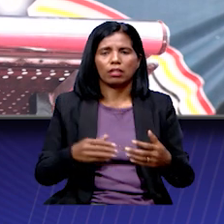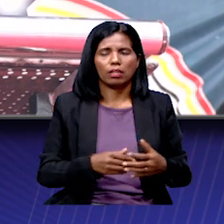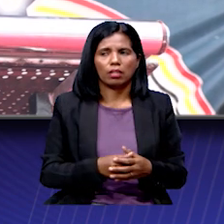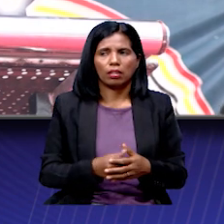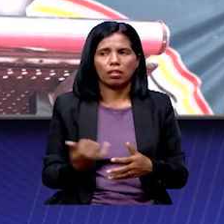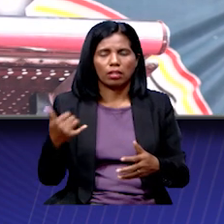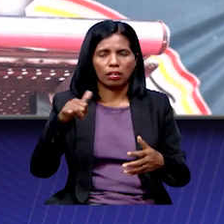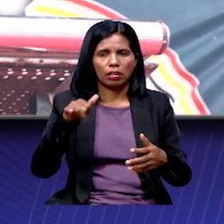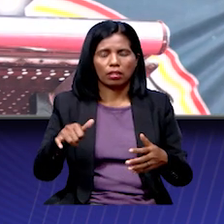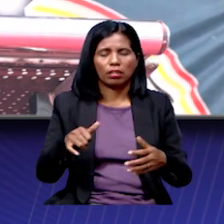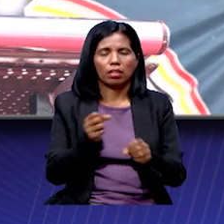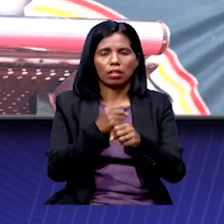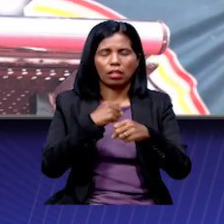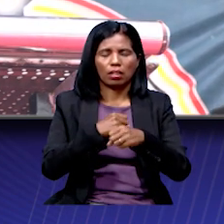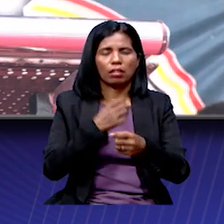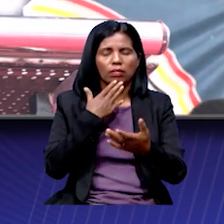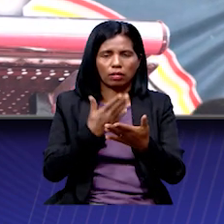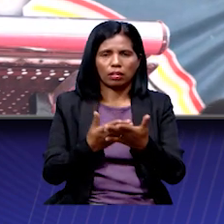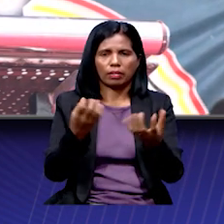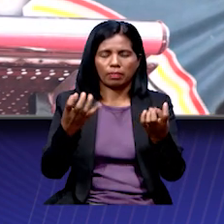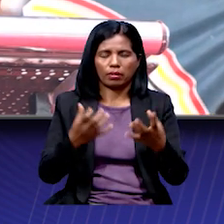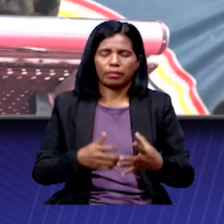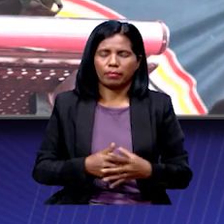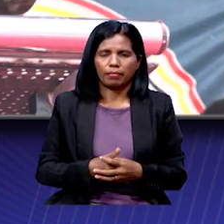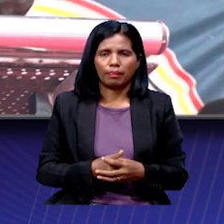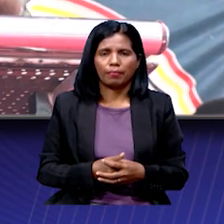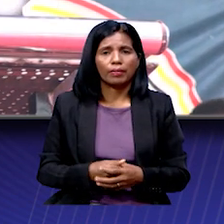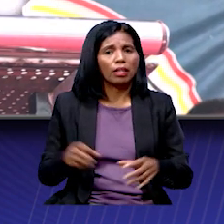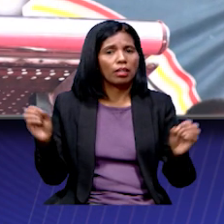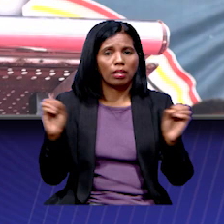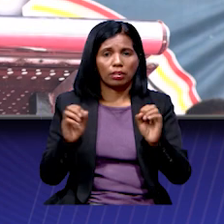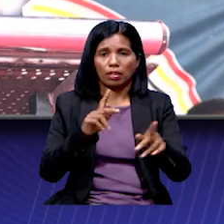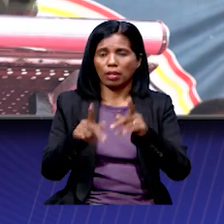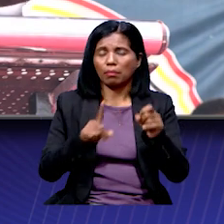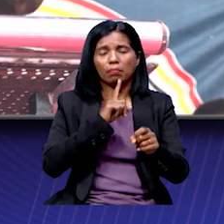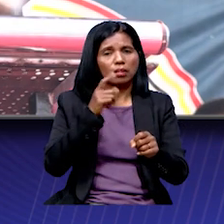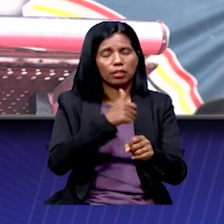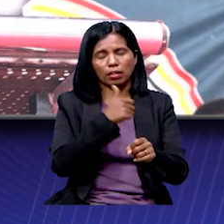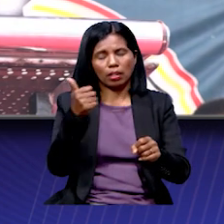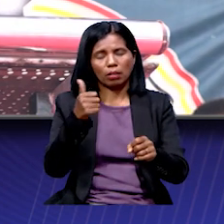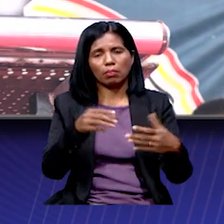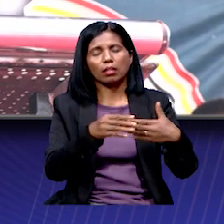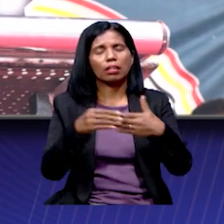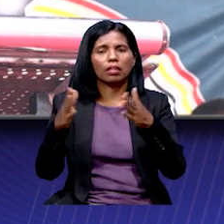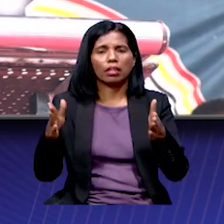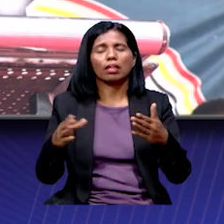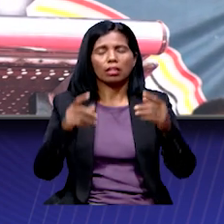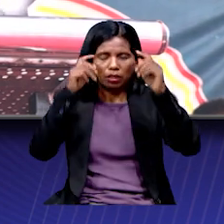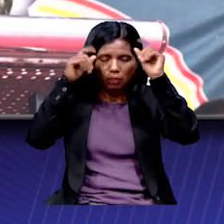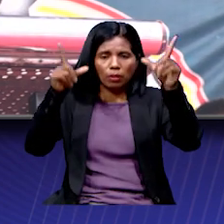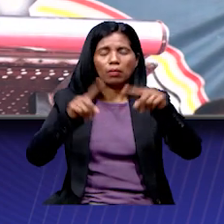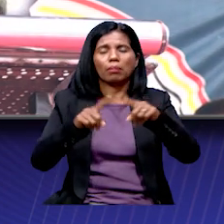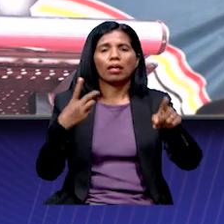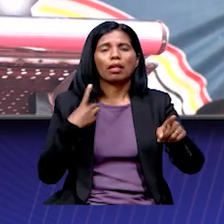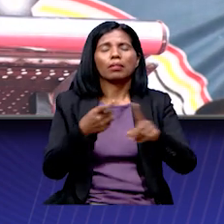Sir halon buatiak barak. Porque laos ema seru mau uku Timor. Ami mai sa ilara. Mai